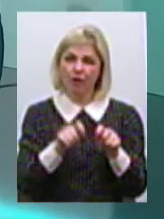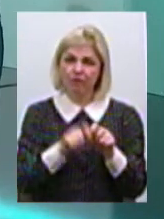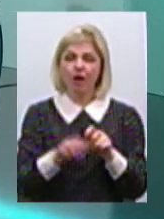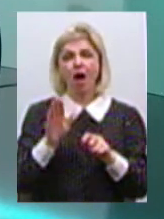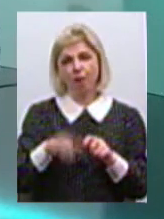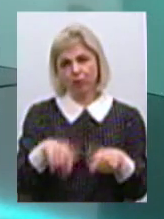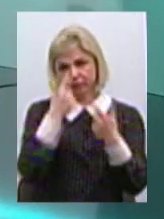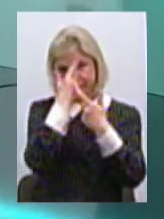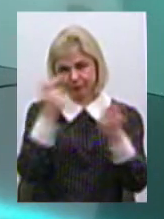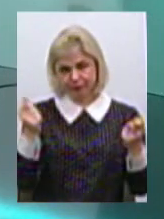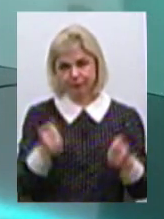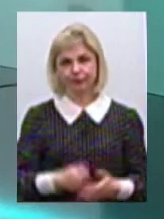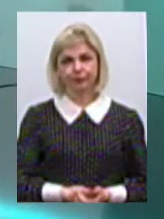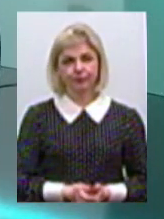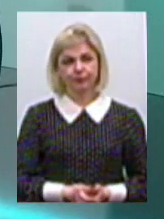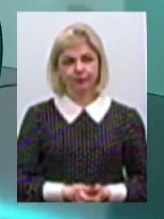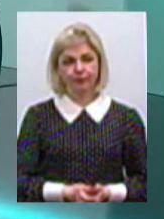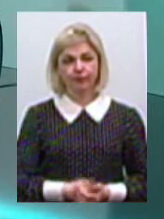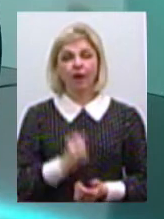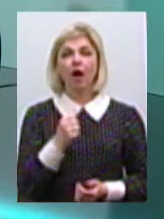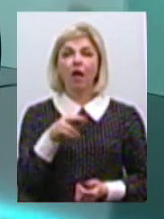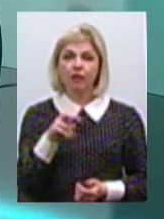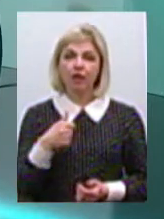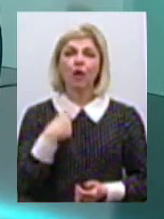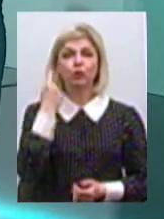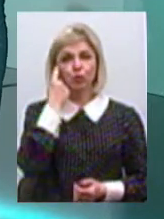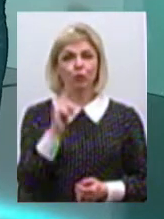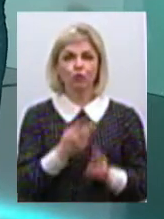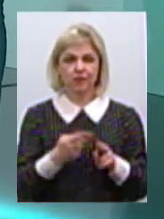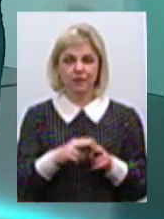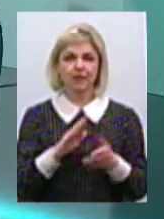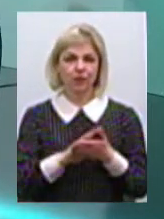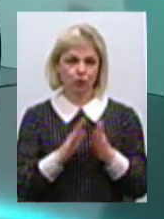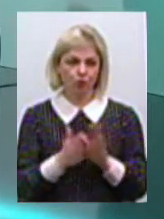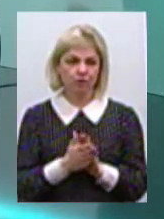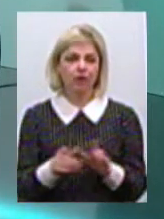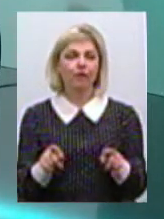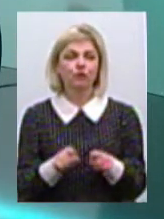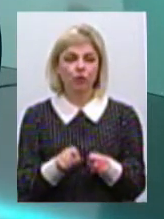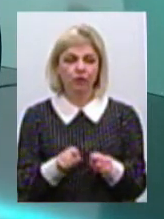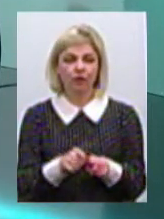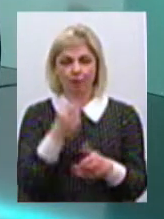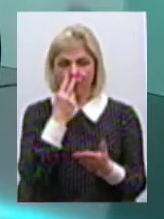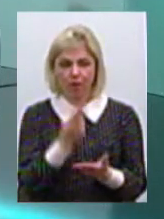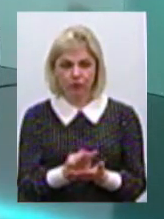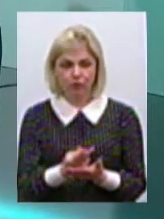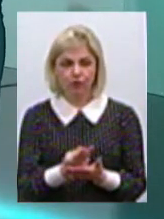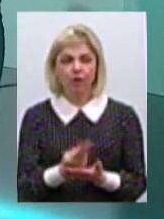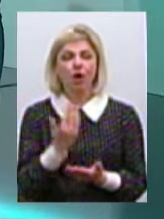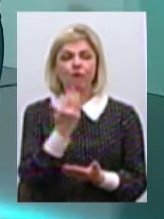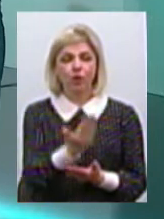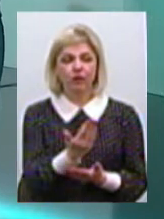вже оприлюднювати. Але я думаю, що вони цю ситуацію все ж таки побачать, вони не мали ще доказову